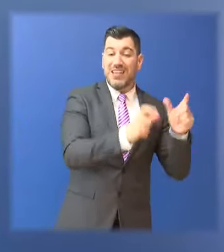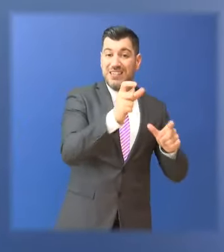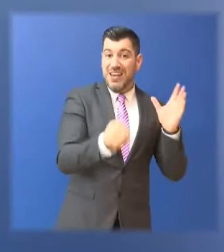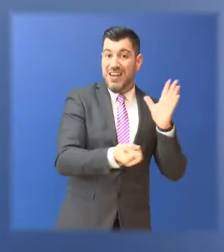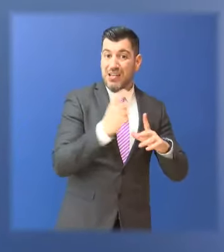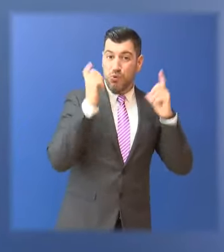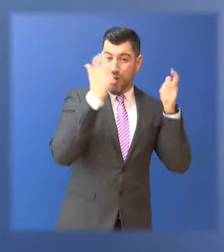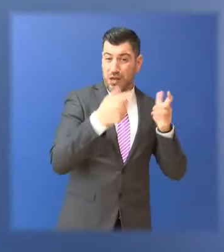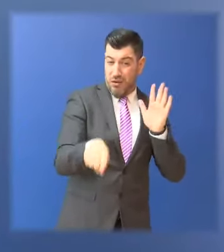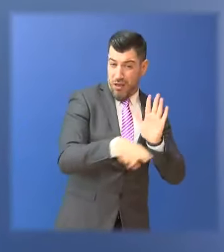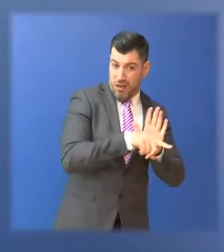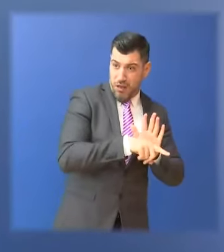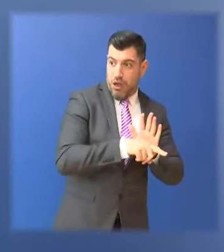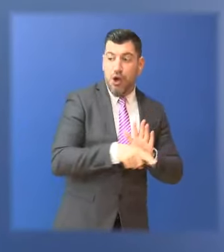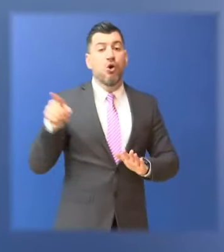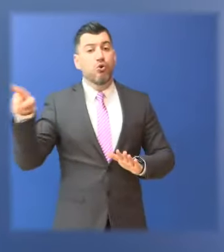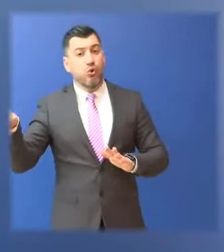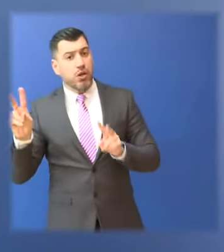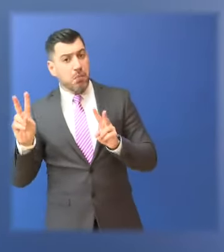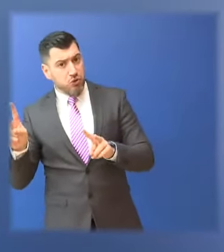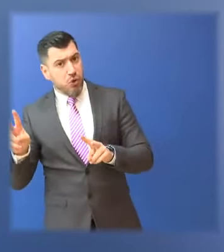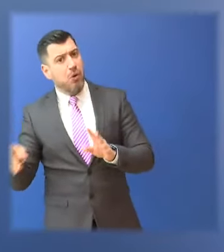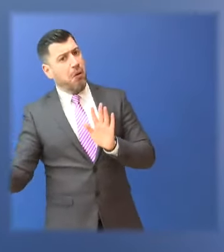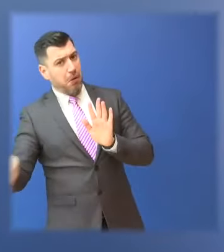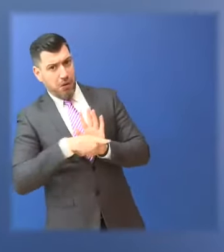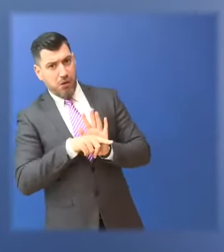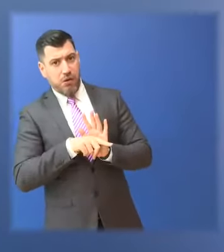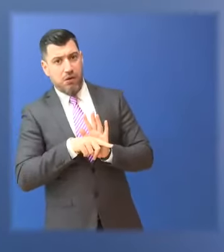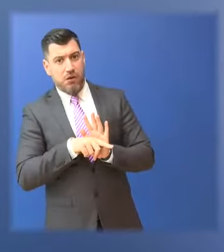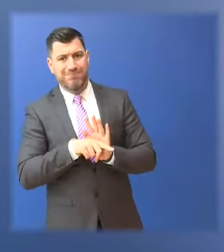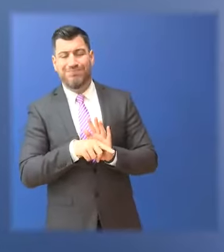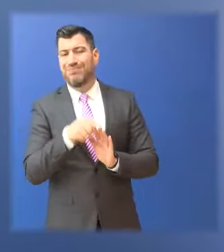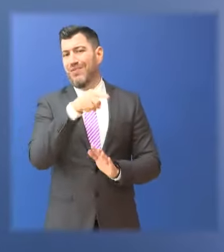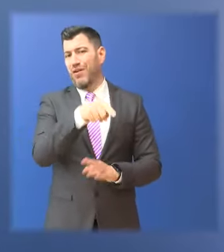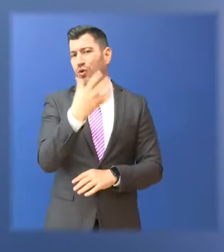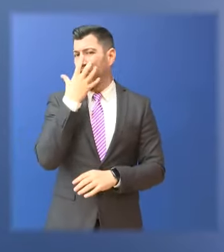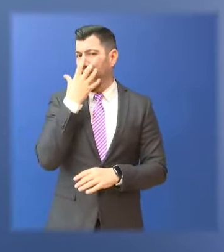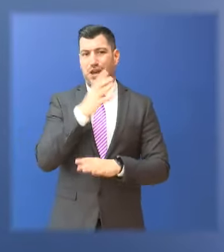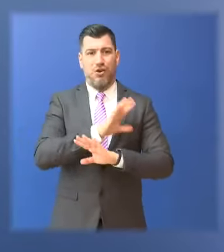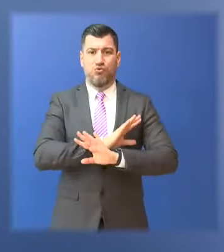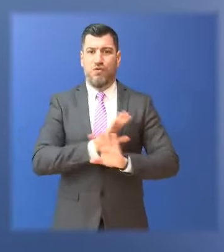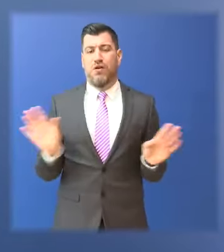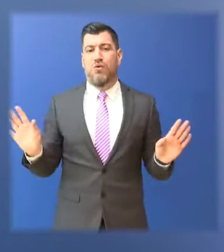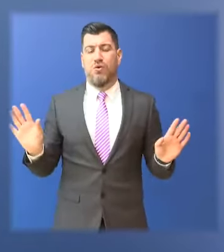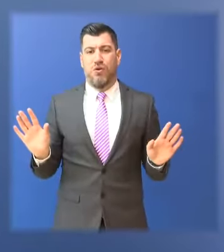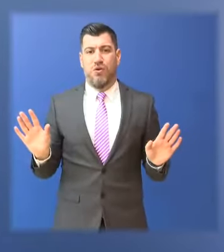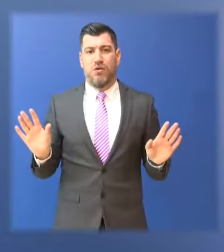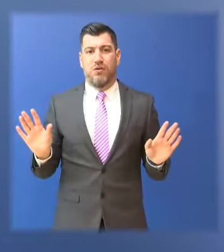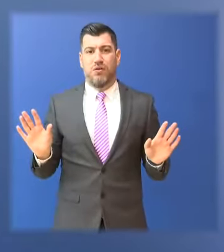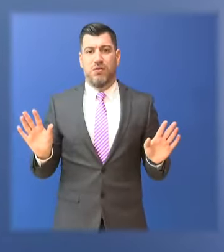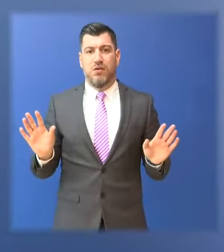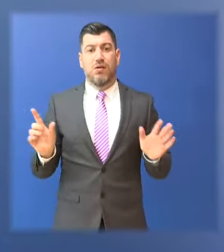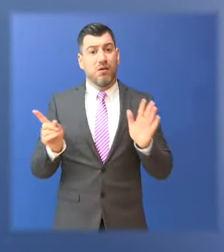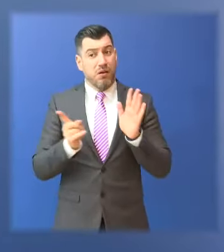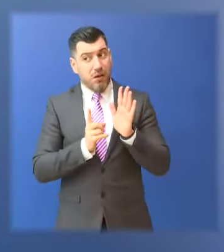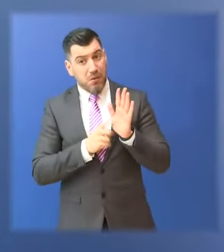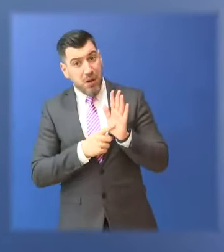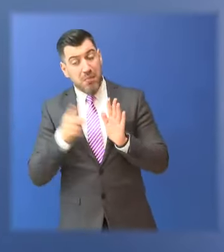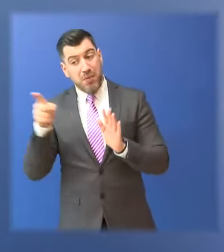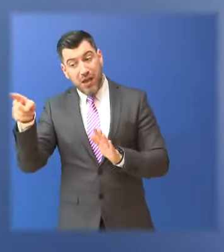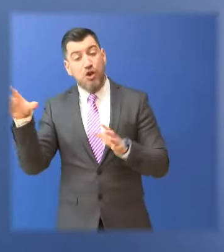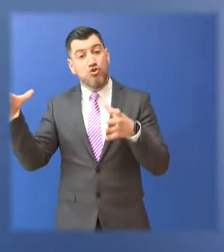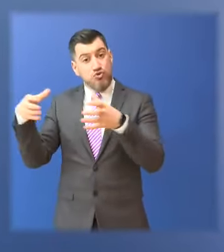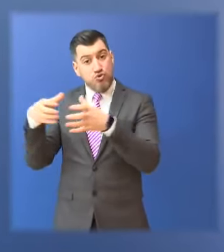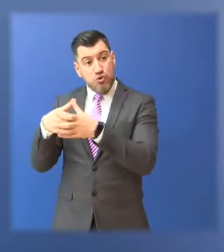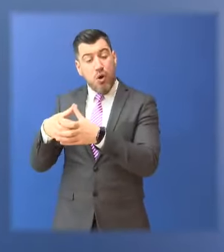Δημοκρατίας λιγότεροι, τότε το ΠΑΣΟΚ μπορεί να είναι κατά. Αυτό τώρα δεν είναι σοβαρή στάση. Δεν είναι στάση συνολικά σοβαρή ενός κοινοβουλευτικού κόμματος